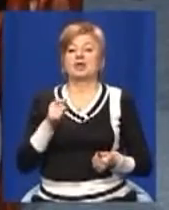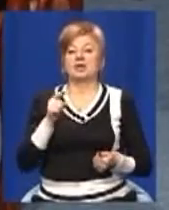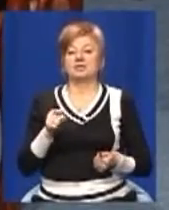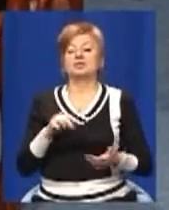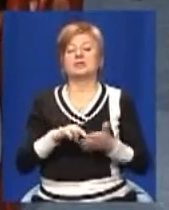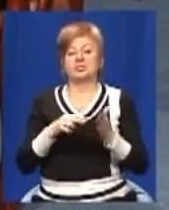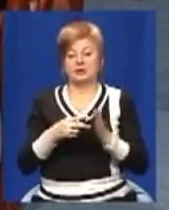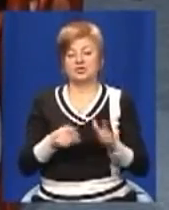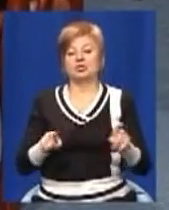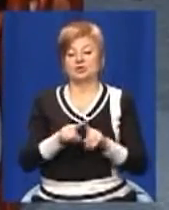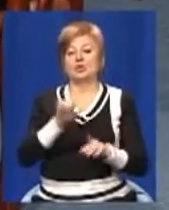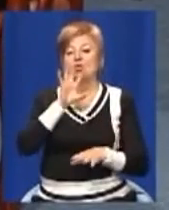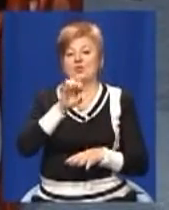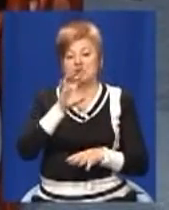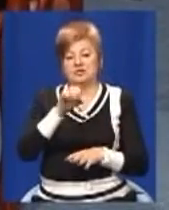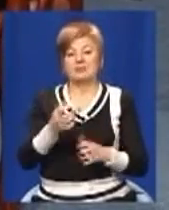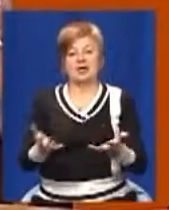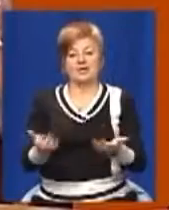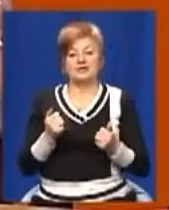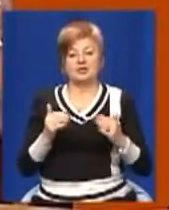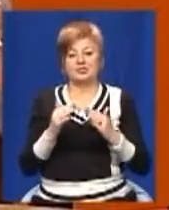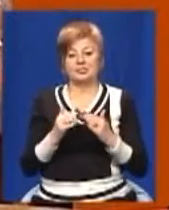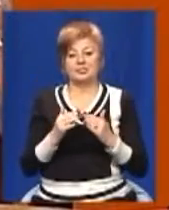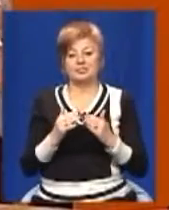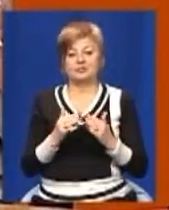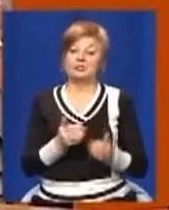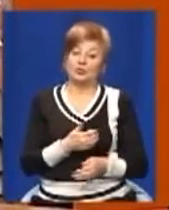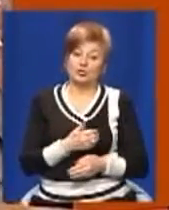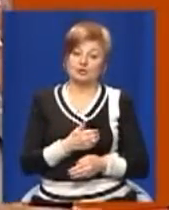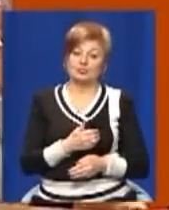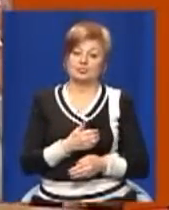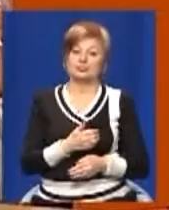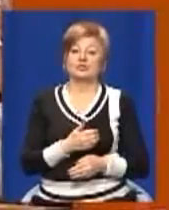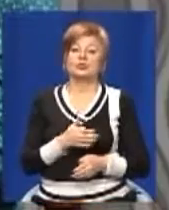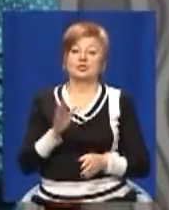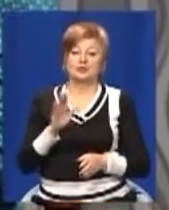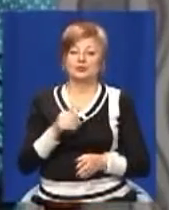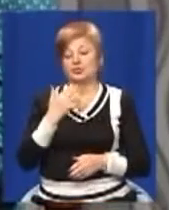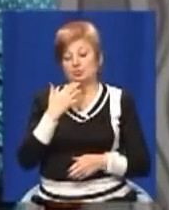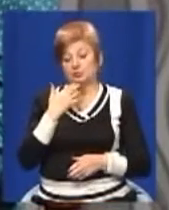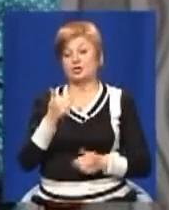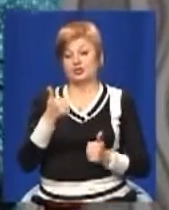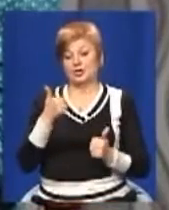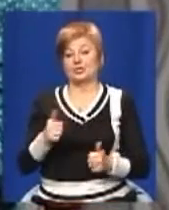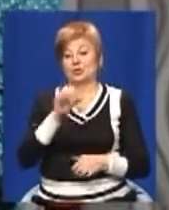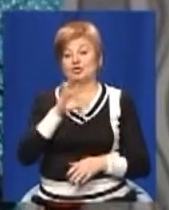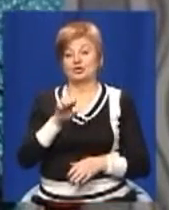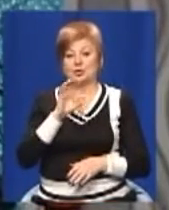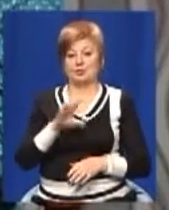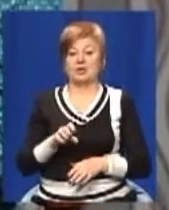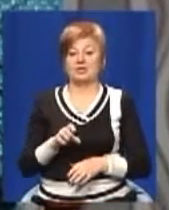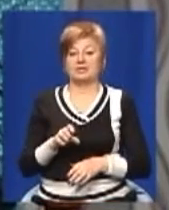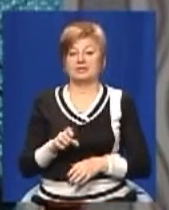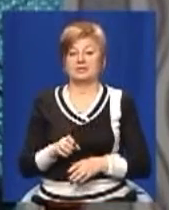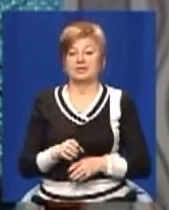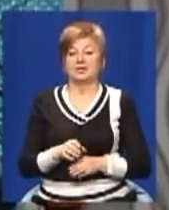взагалі плануєш такого цуцика брати, чи не хочеш, чи можливо хочу. Якось іншого? Ну, хочу. Ну, дуже такий милий цуцик, миле створіння, і дуже